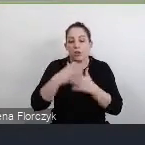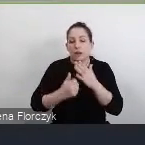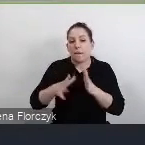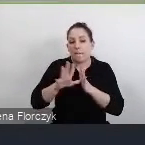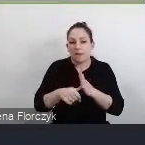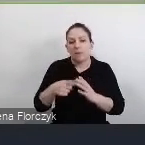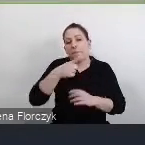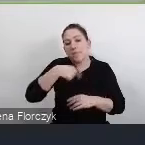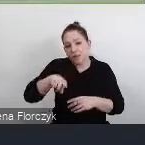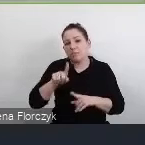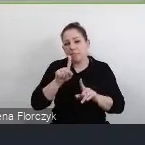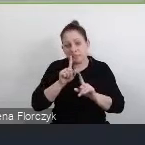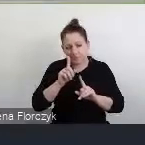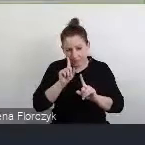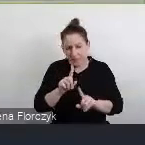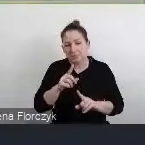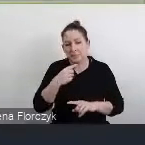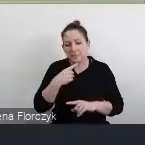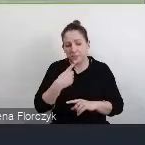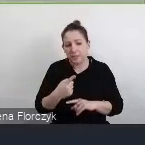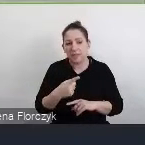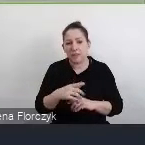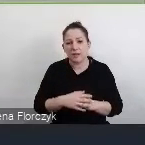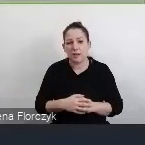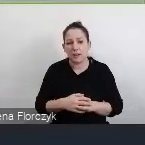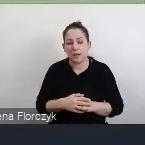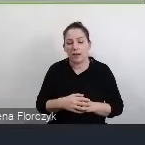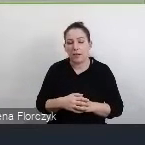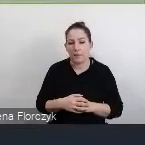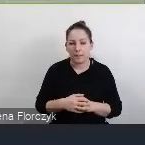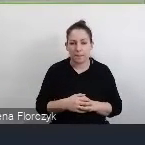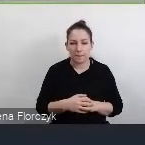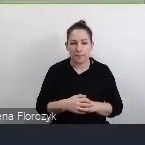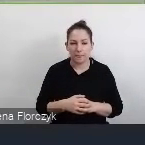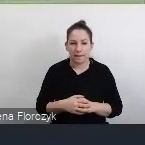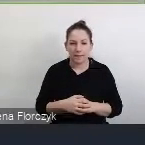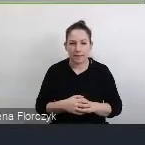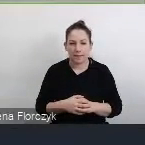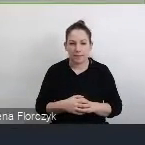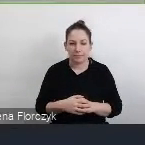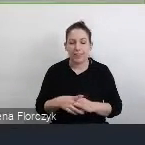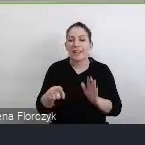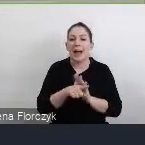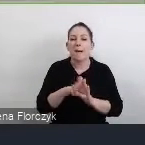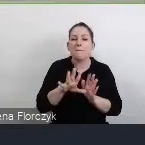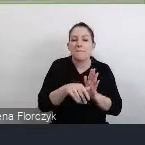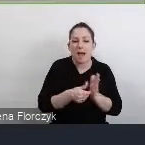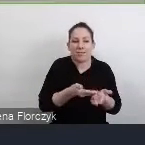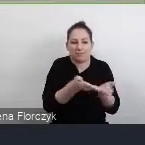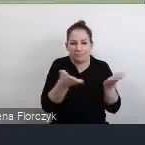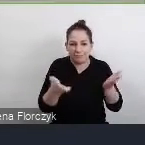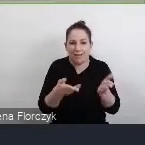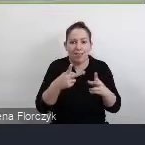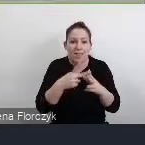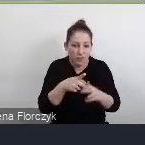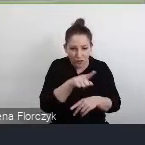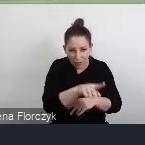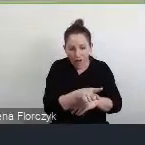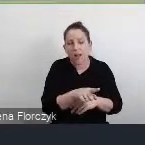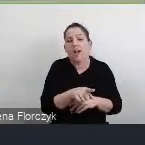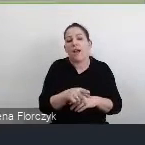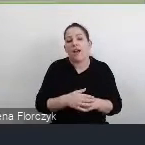nie ukrywamy, że dla nas, według nas to jest przede wszystkim dla miast narzędzie, ale dla miast to też oznacza,